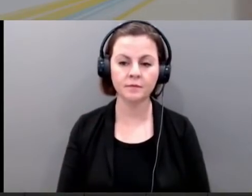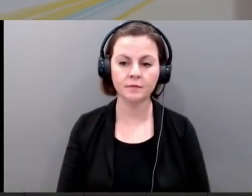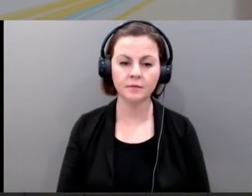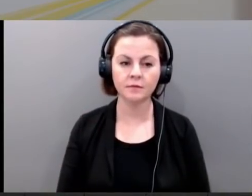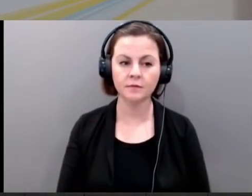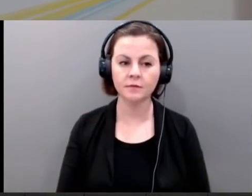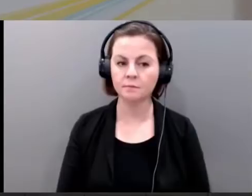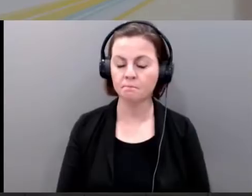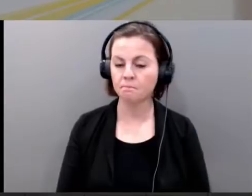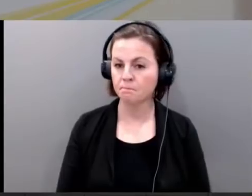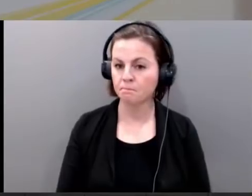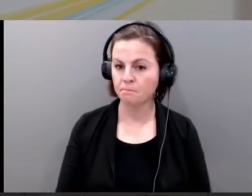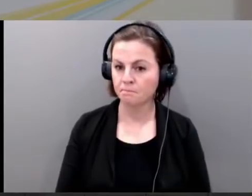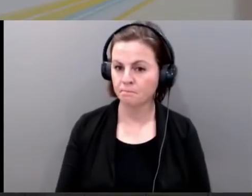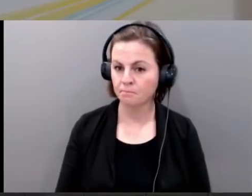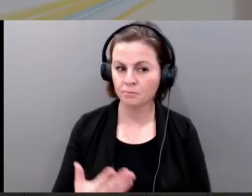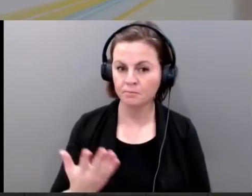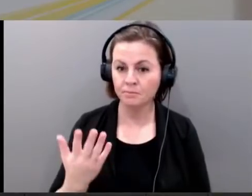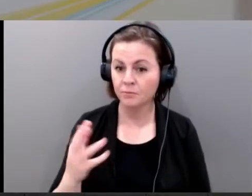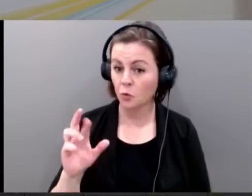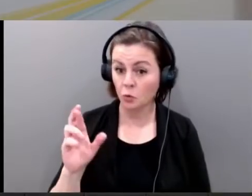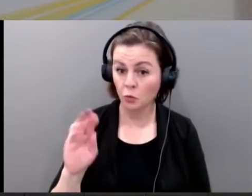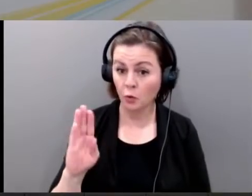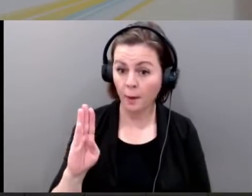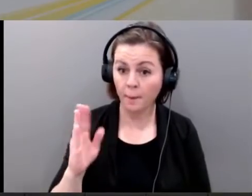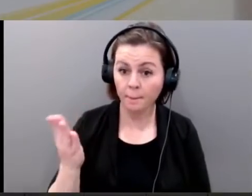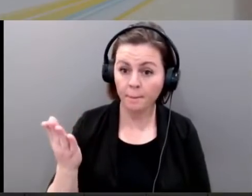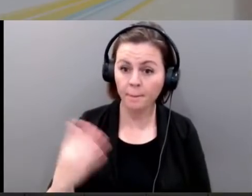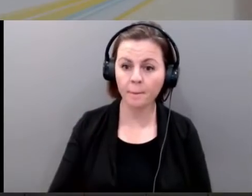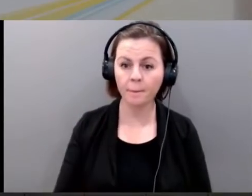Nobody? Rob isn't there?